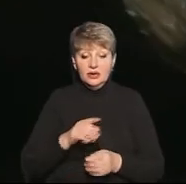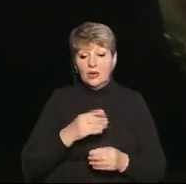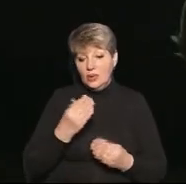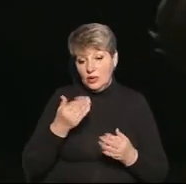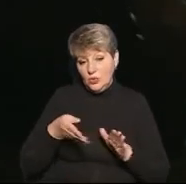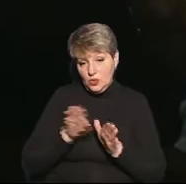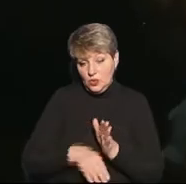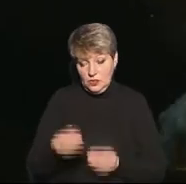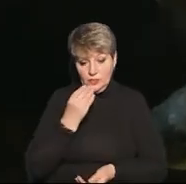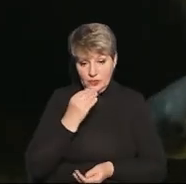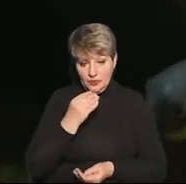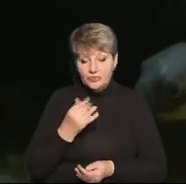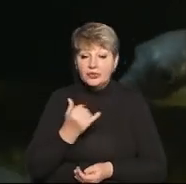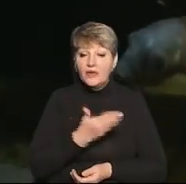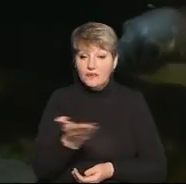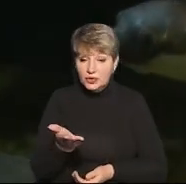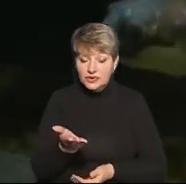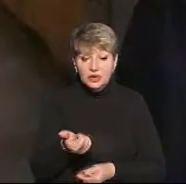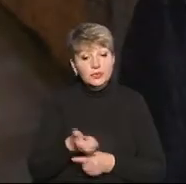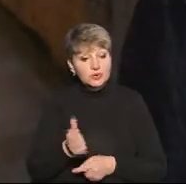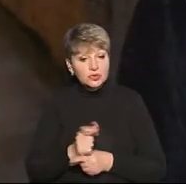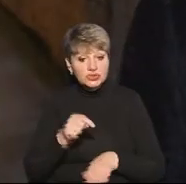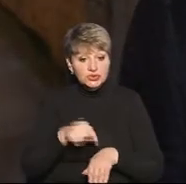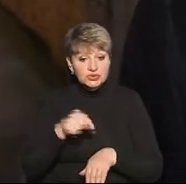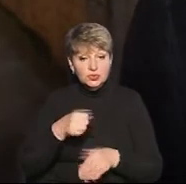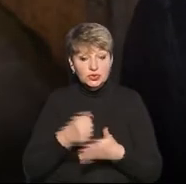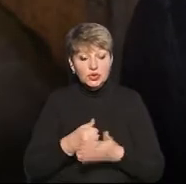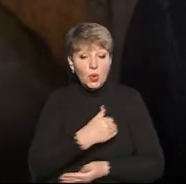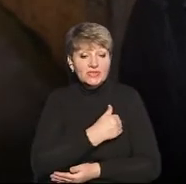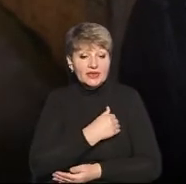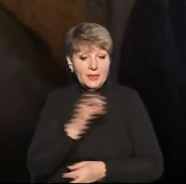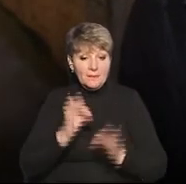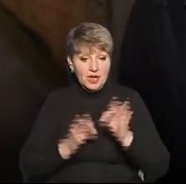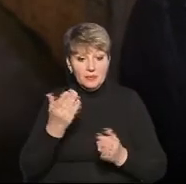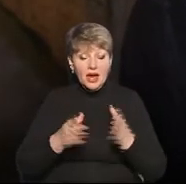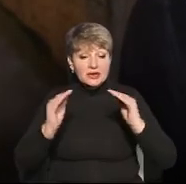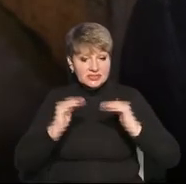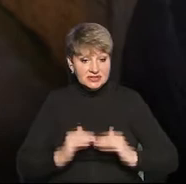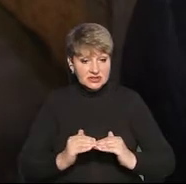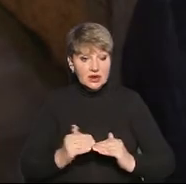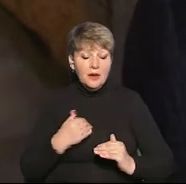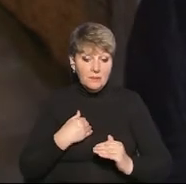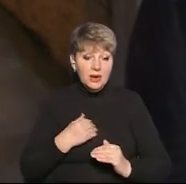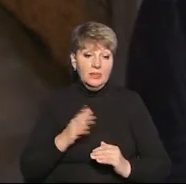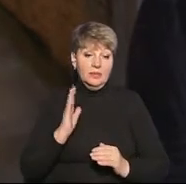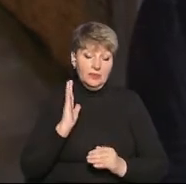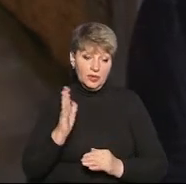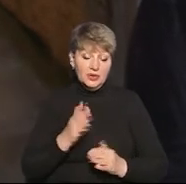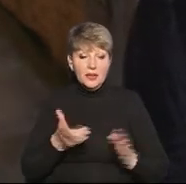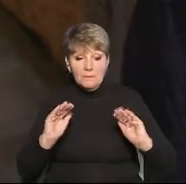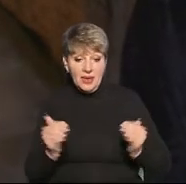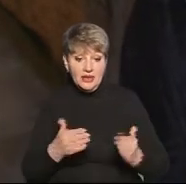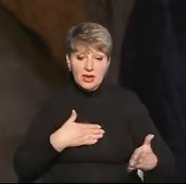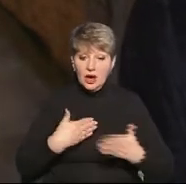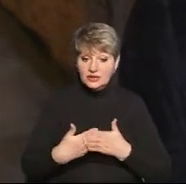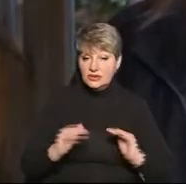гірше харчуватися. Тому що вони дуже чутливі до температури. Якщо температура знижується, тому тварина стає менш активною